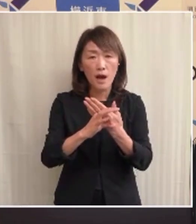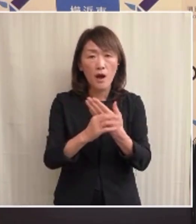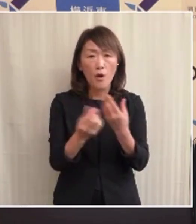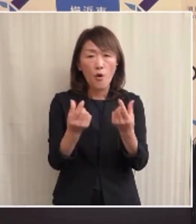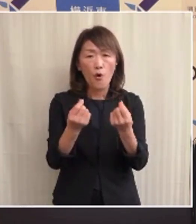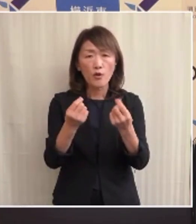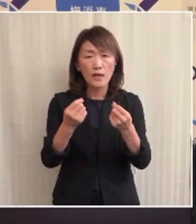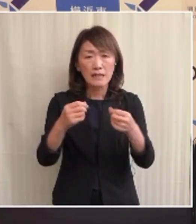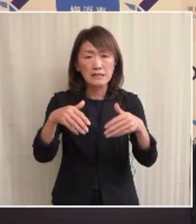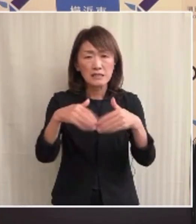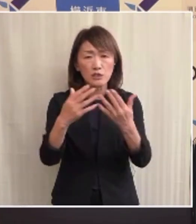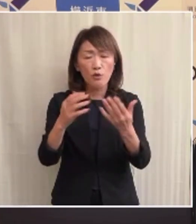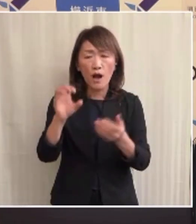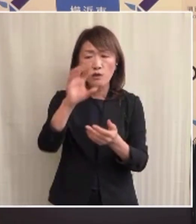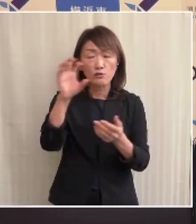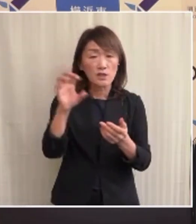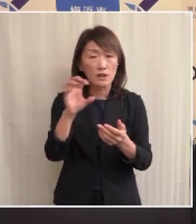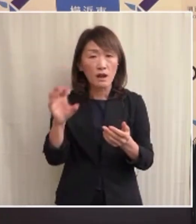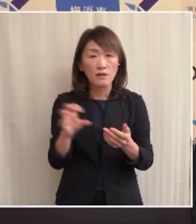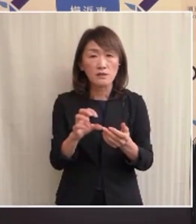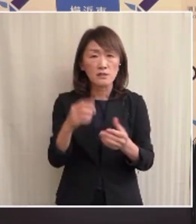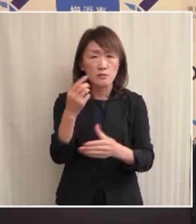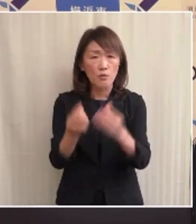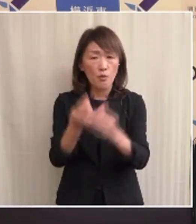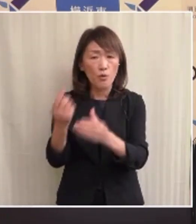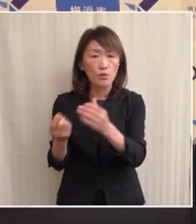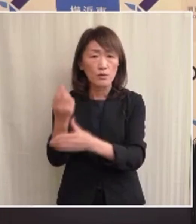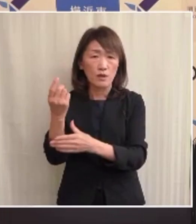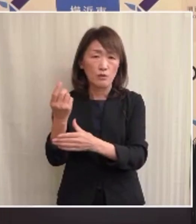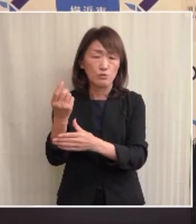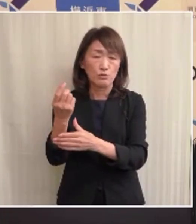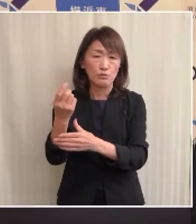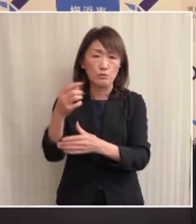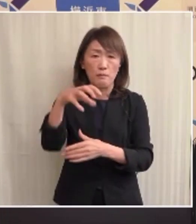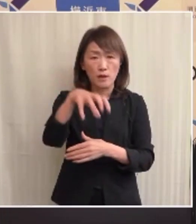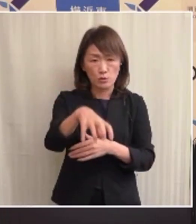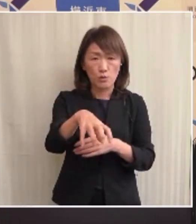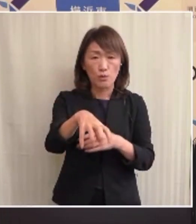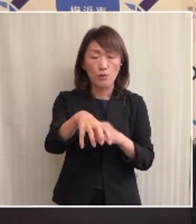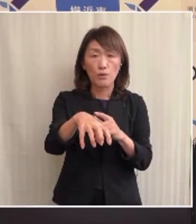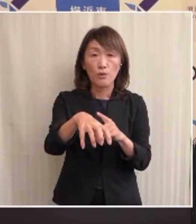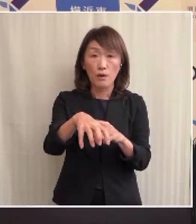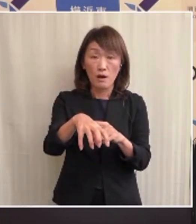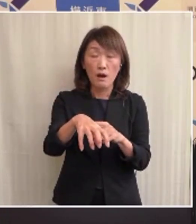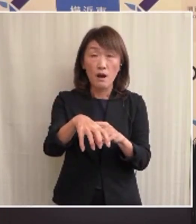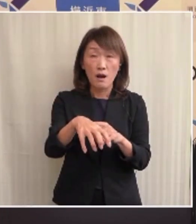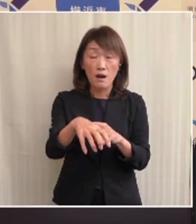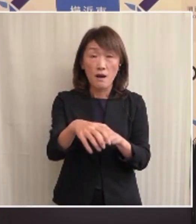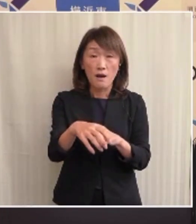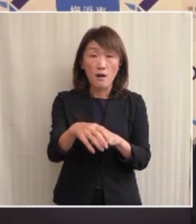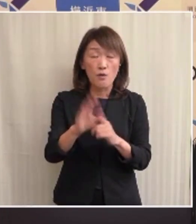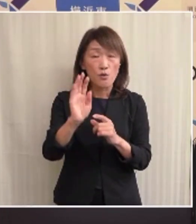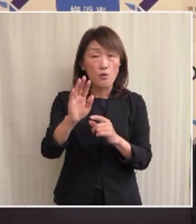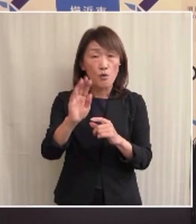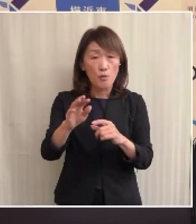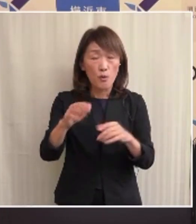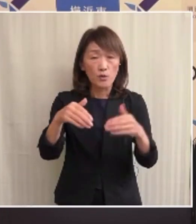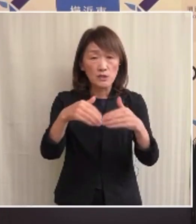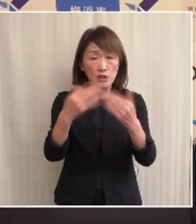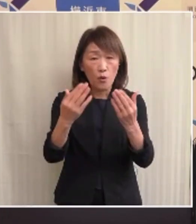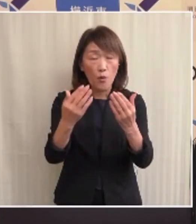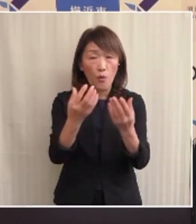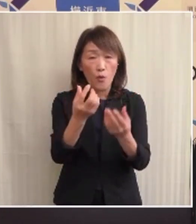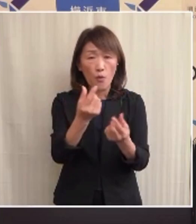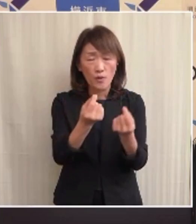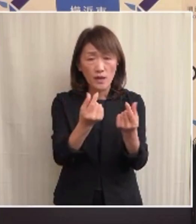故が繰り返し複数回起こっている、こういった場所は同じような事故が2回3回起